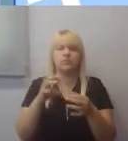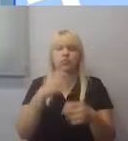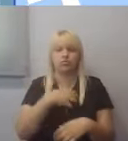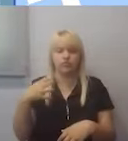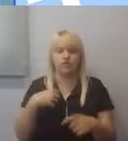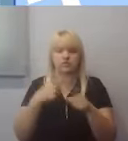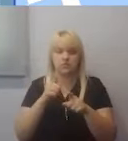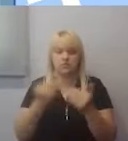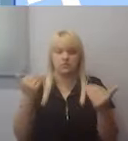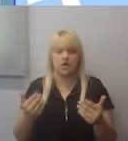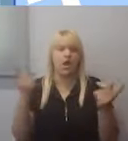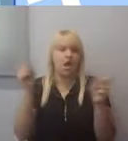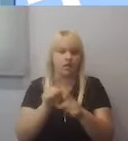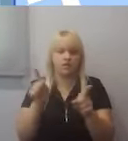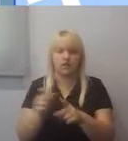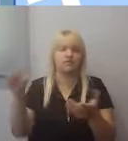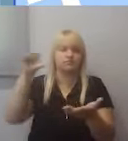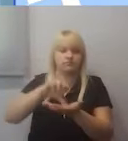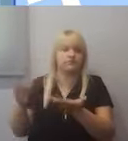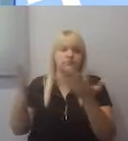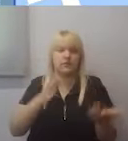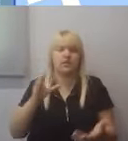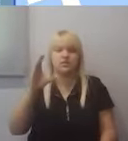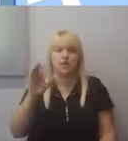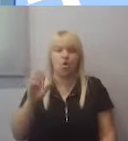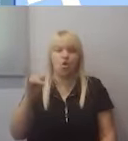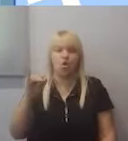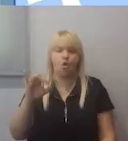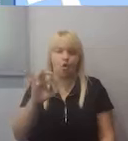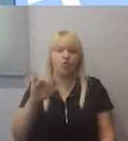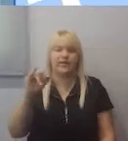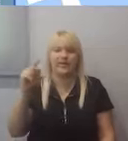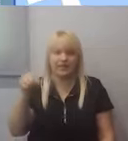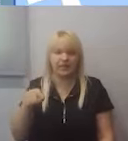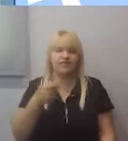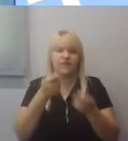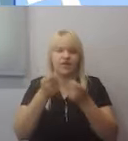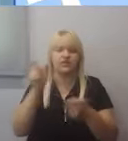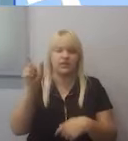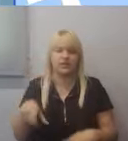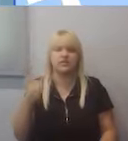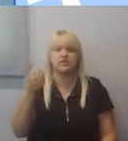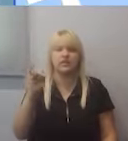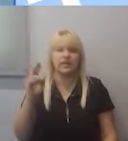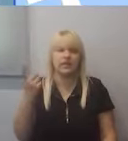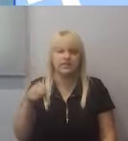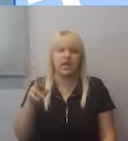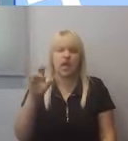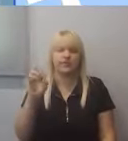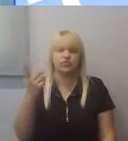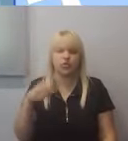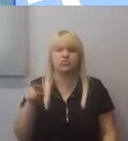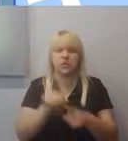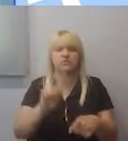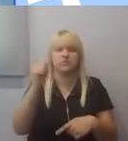kopā ir caoip vadītājs gints reinsons ginta nāca un mēs arī jau pašā pirmajā seminārā tikāmies tā kā